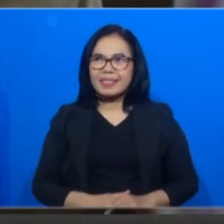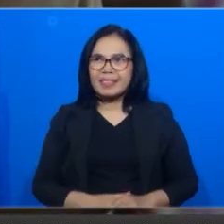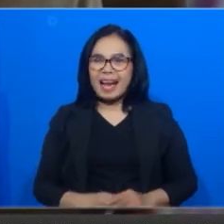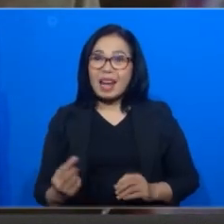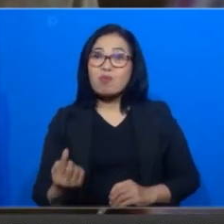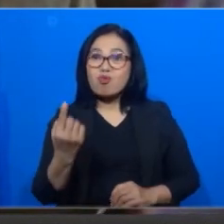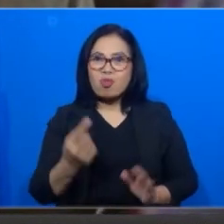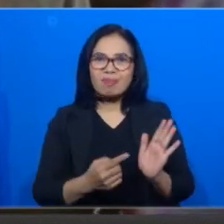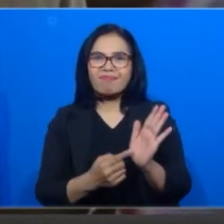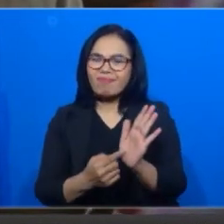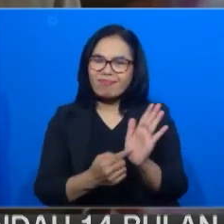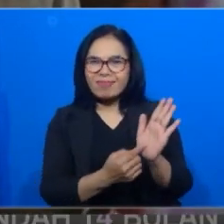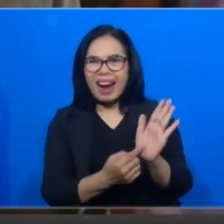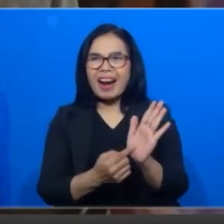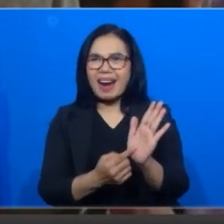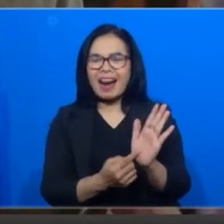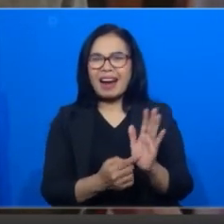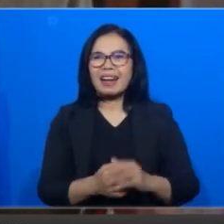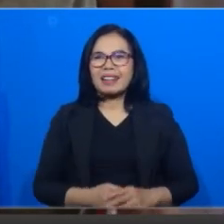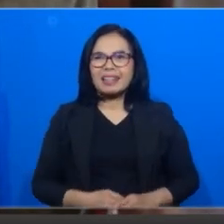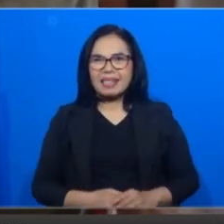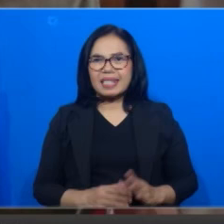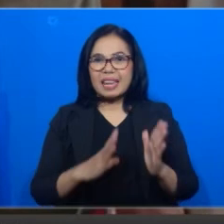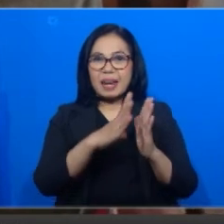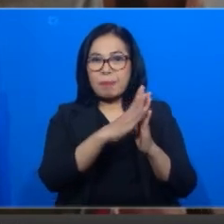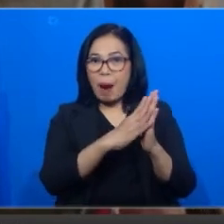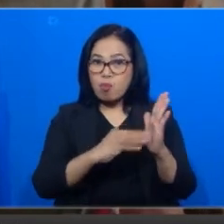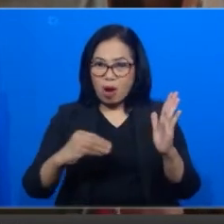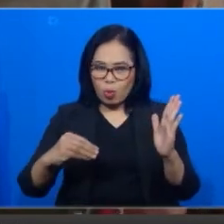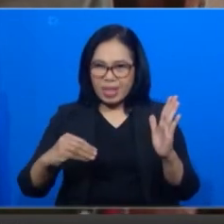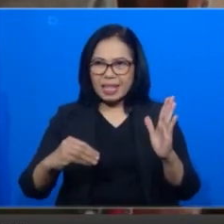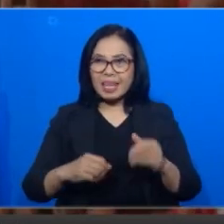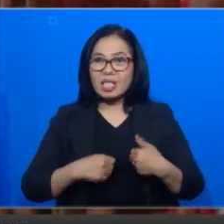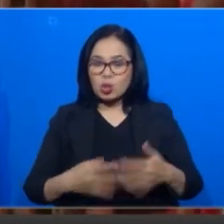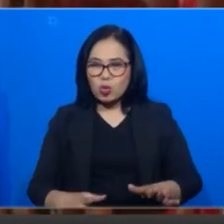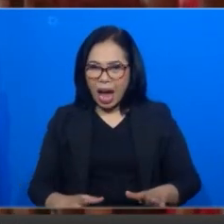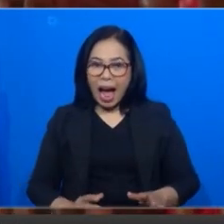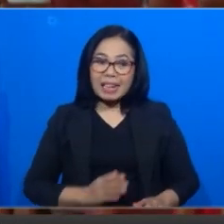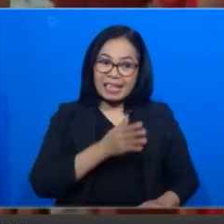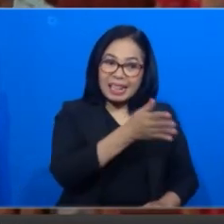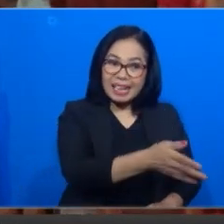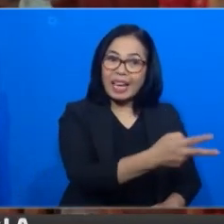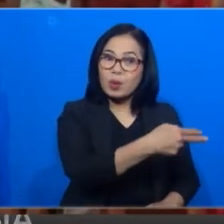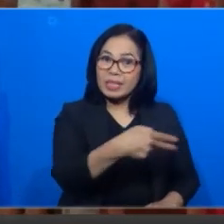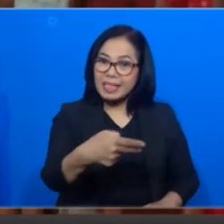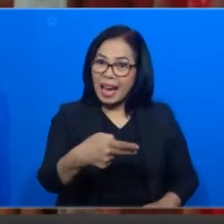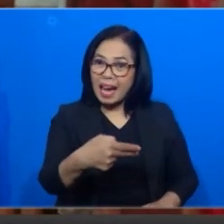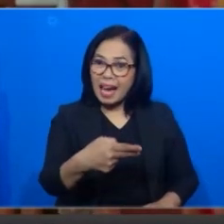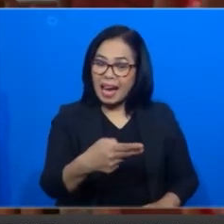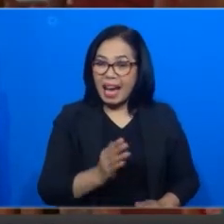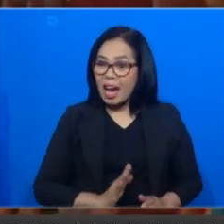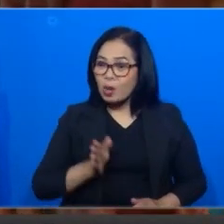port meresby ibukota Papua Nugini setelah lawatannya ke Indonesia Paus Fransiskus akan mengunjungi